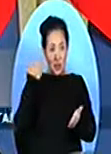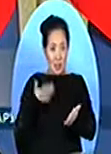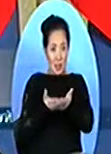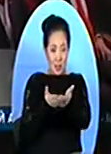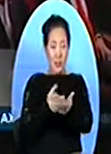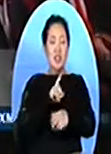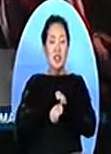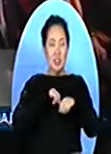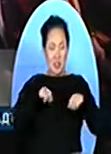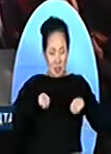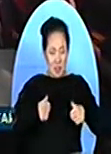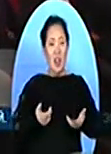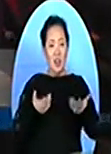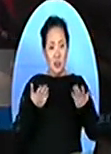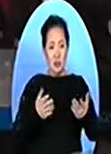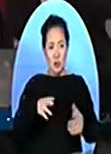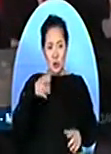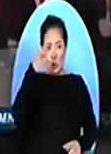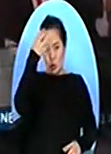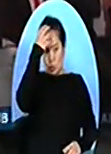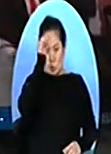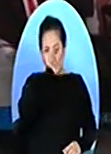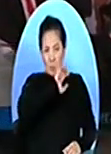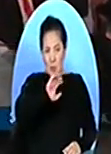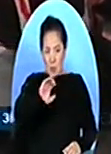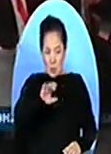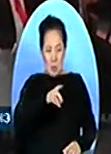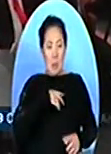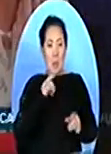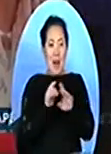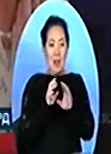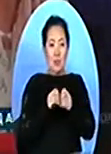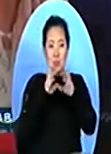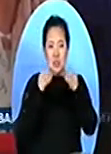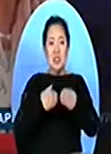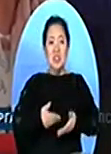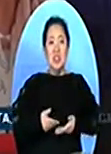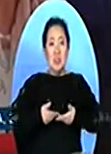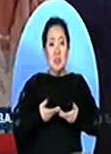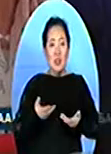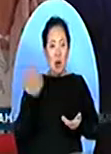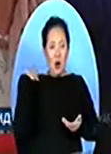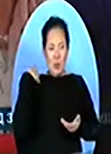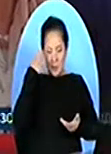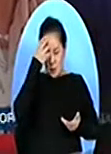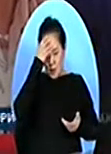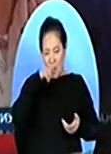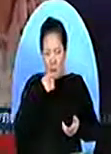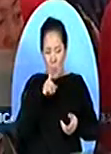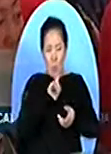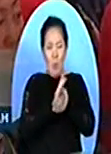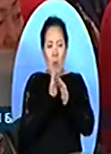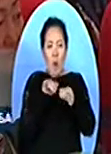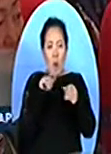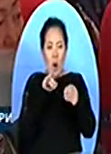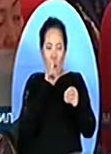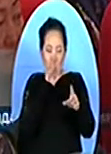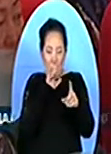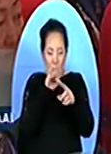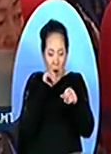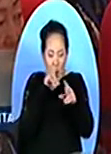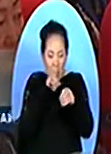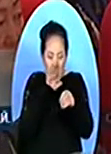байлаа. Төрийн худалдаа авалтаар баялаг бүтээгчдэд дэмжинэ гэсэн бодлогыг өмнөх засгийн газрын үед гаргасан ч үүнийг хэрхэн хэрэгжүүлэхийг тодорхой